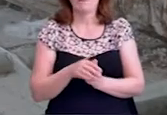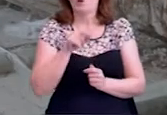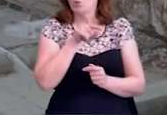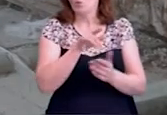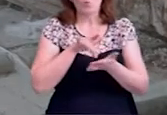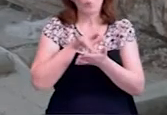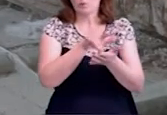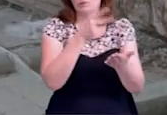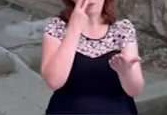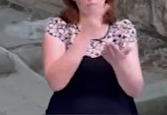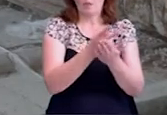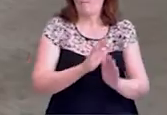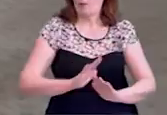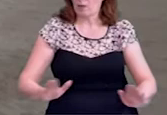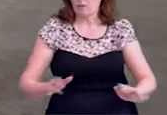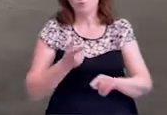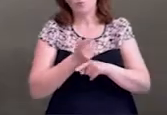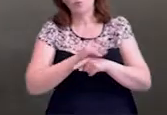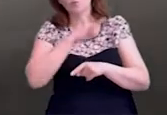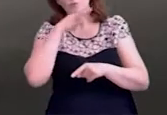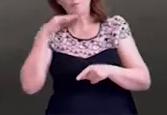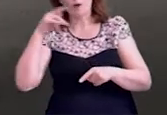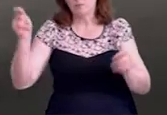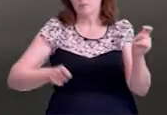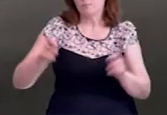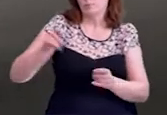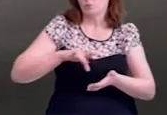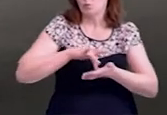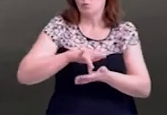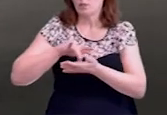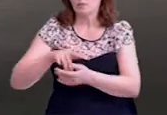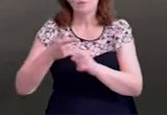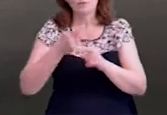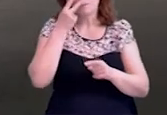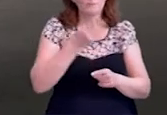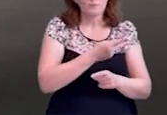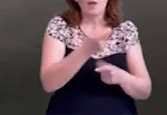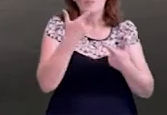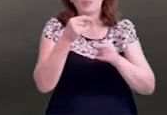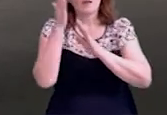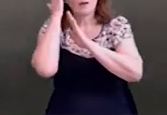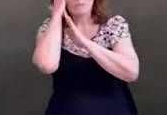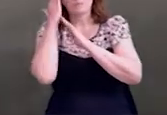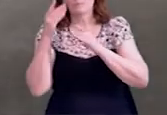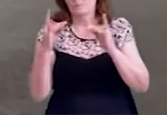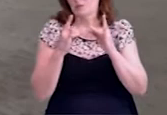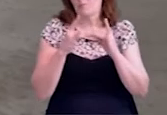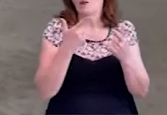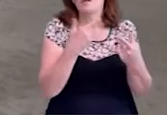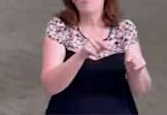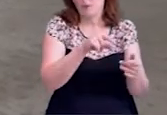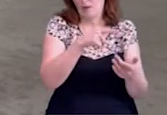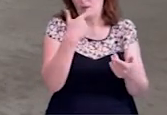метрів, туристам не показують. Дуже багато туристів, оглянувши палац, все-таки питають, а де ж, власне, та спальня, де спали господарі,